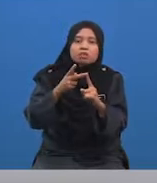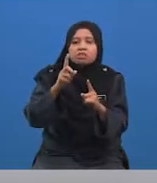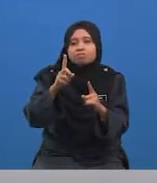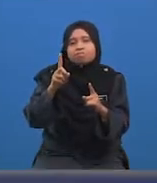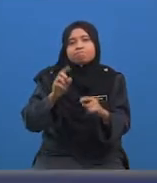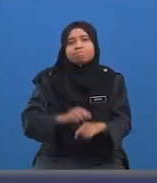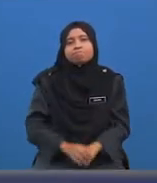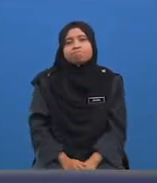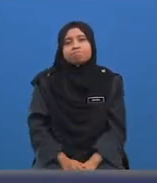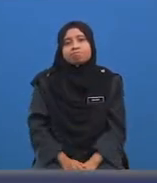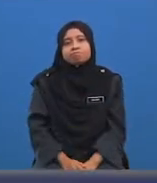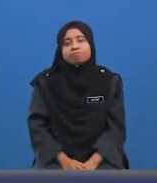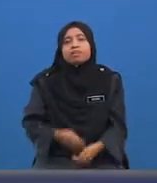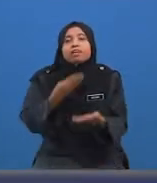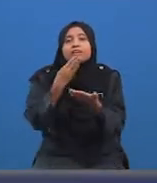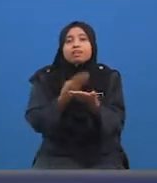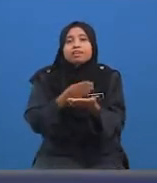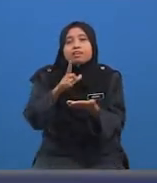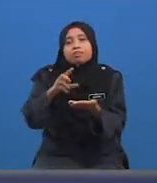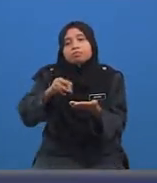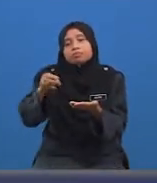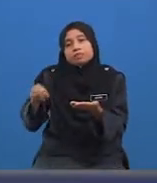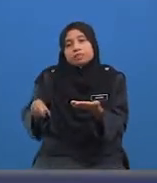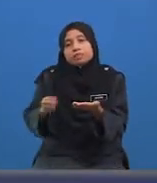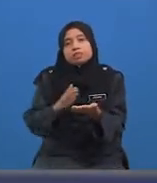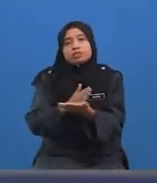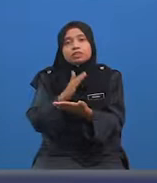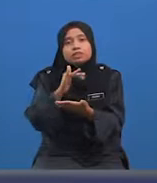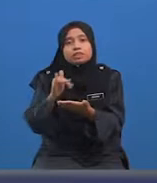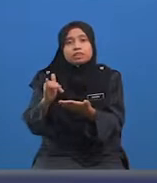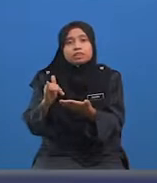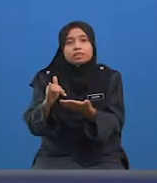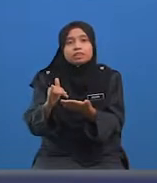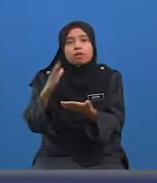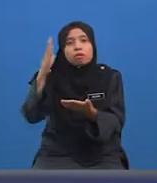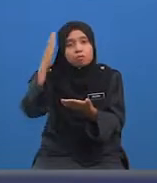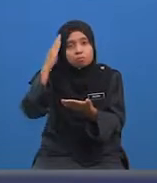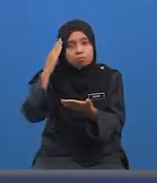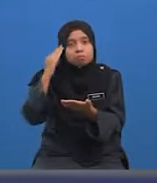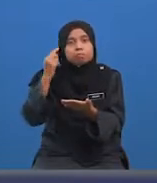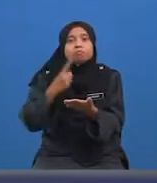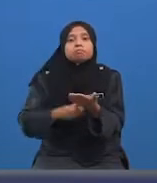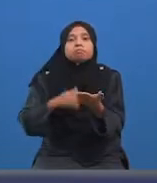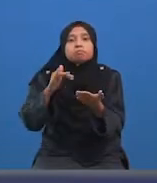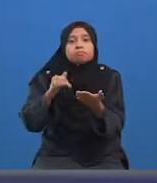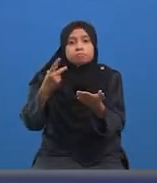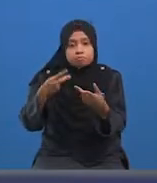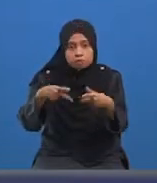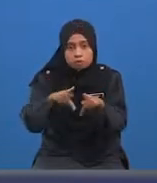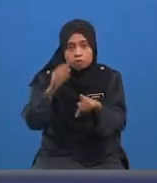seseorang. Baiklah murid-murid, seterusnya apa pengetahuan yang murid-murid tahu